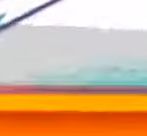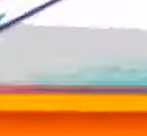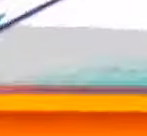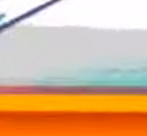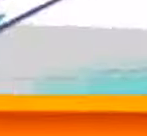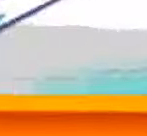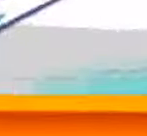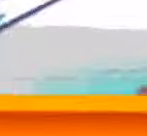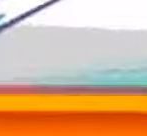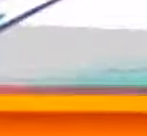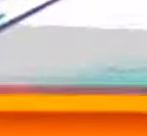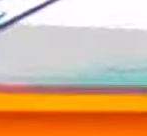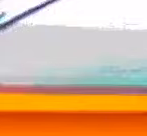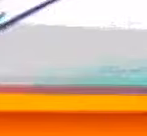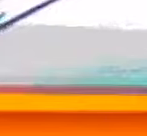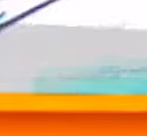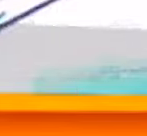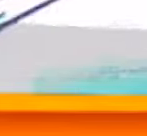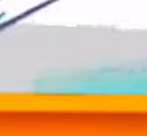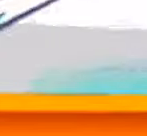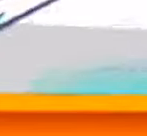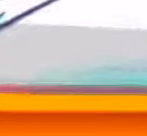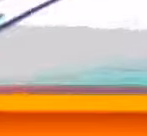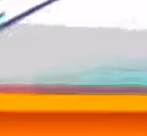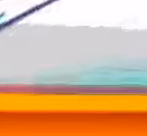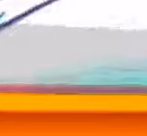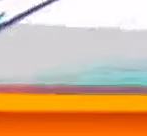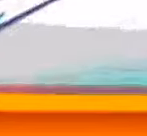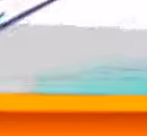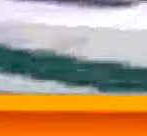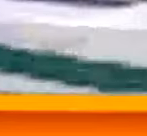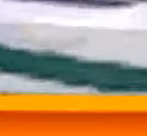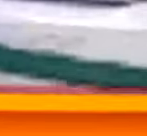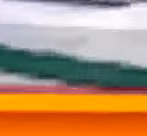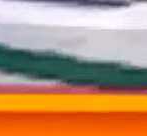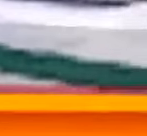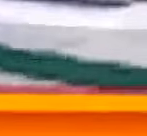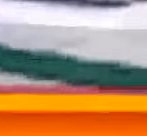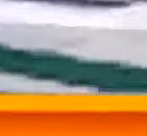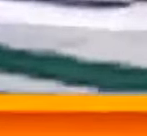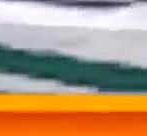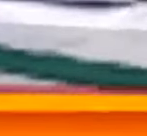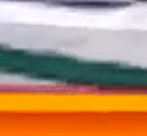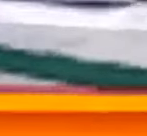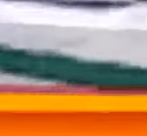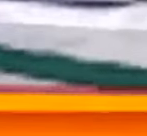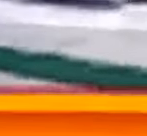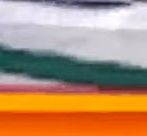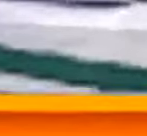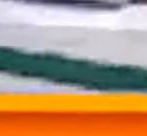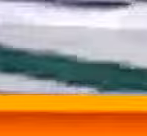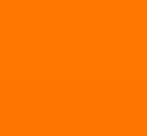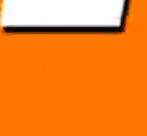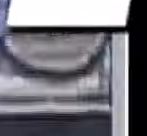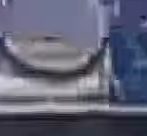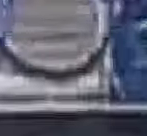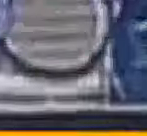TNVS driver, isinuko ang naiwang bag ng kanyang pasahero na may laman umanong droga.